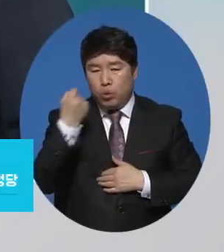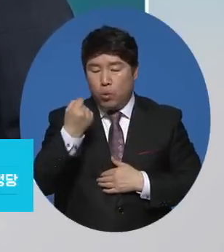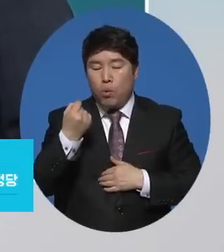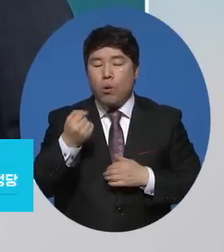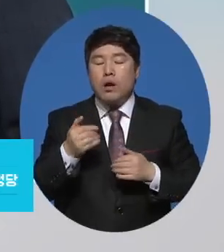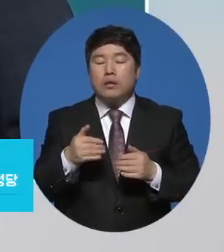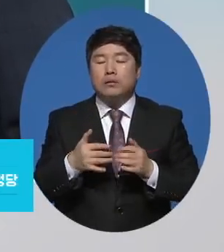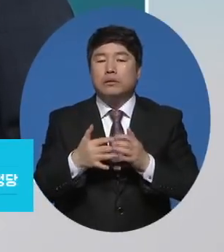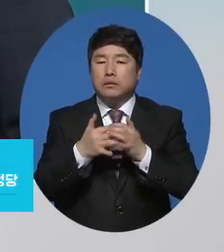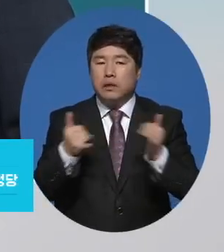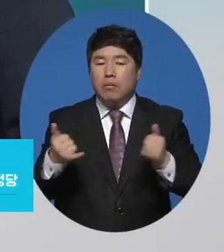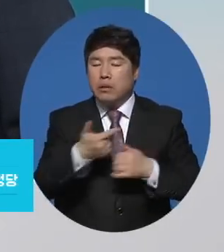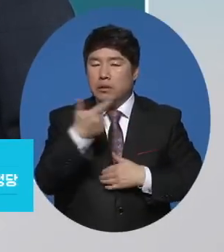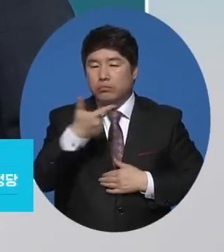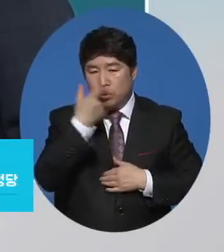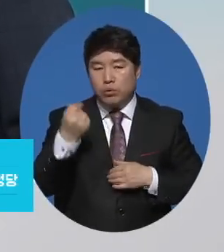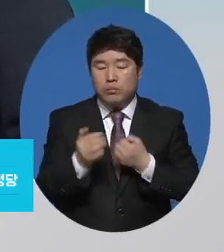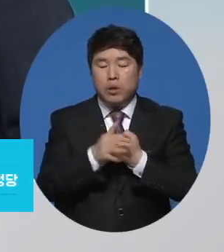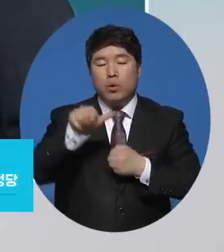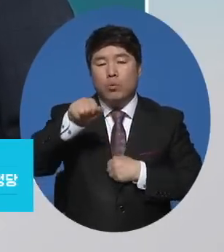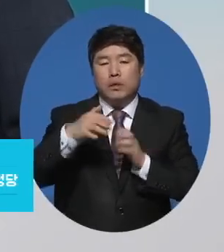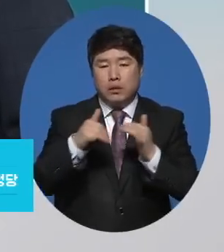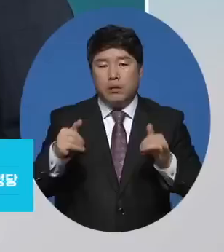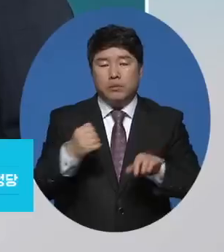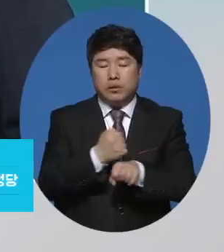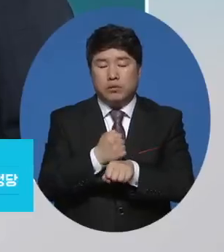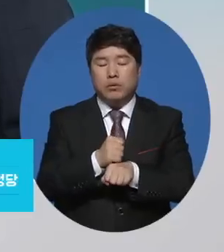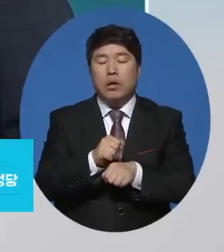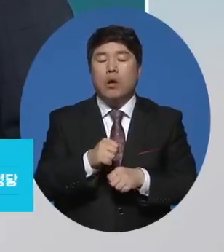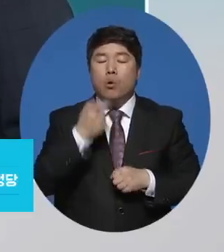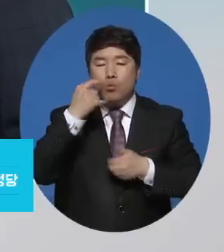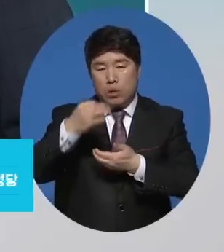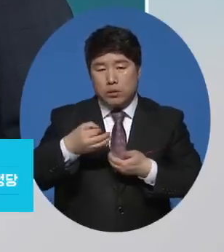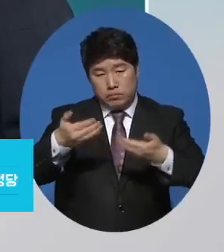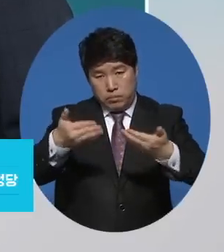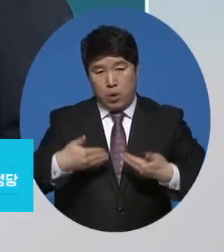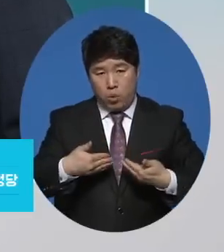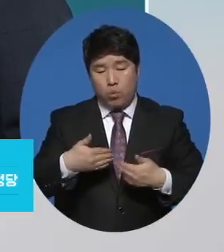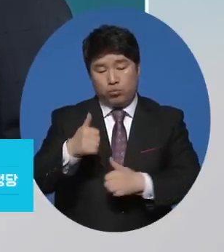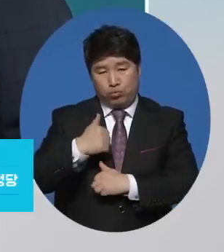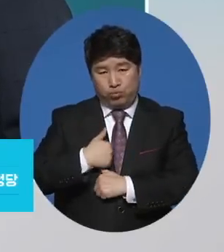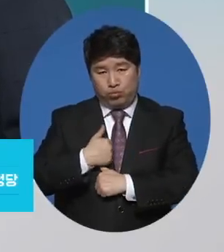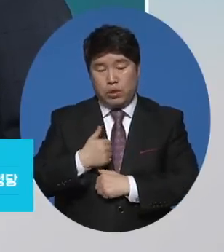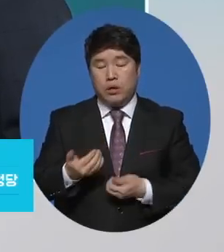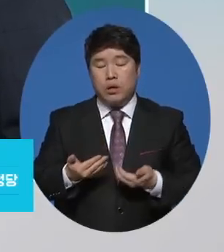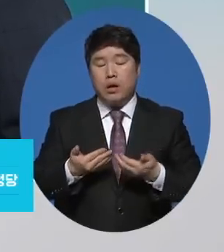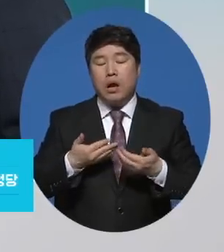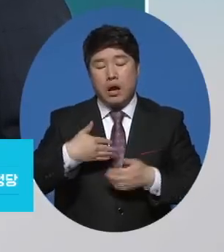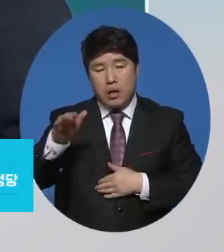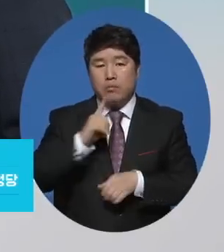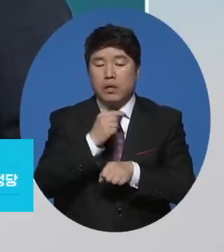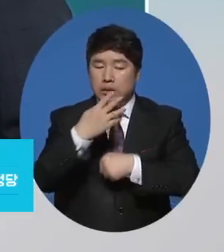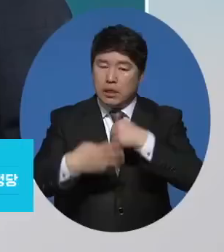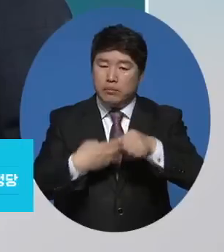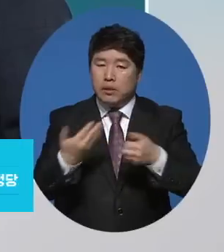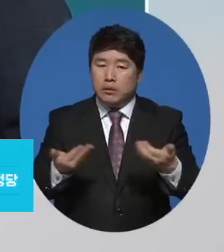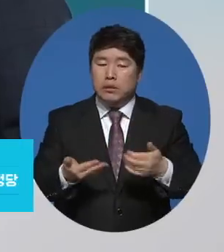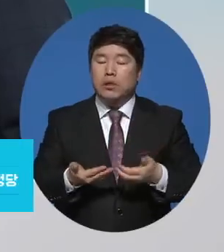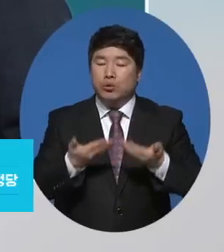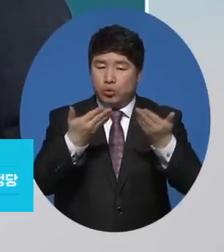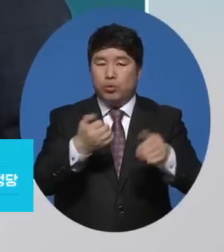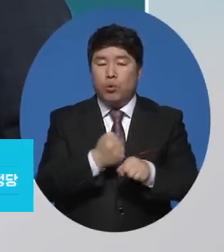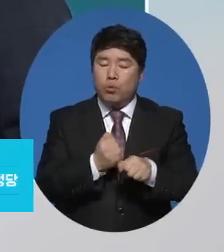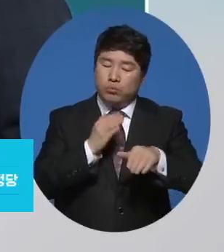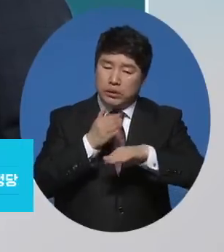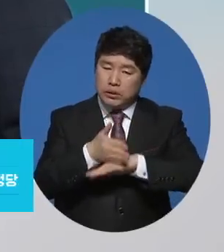부족을 5만 명부터 징병제로 모병제로 바꾸자는 겁니다 그리고 나서 3년 근무를 시키고 천천히